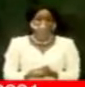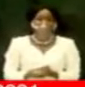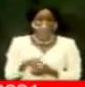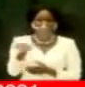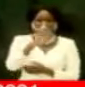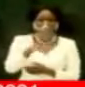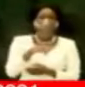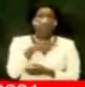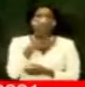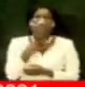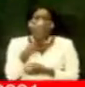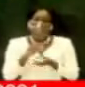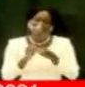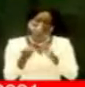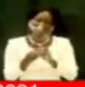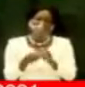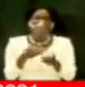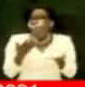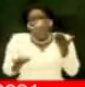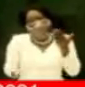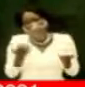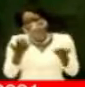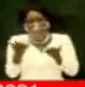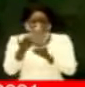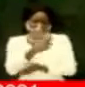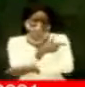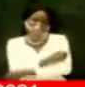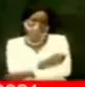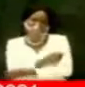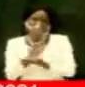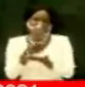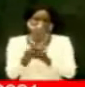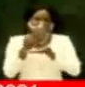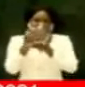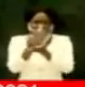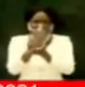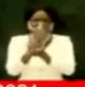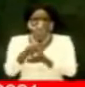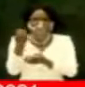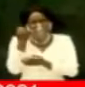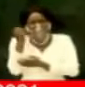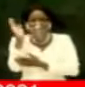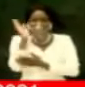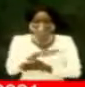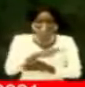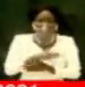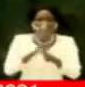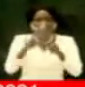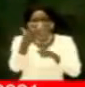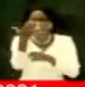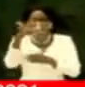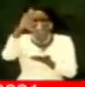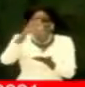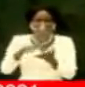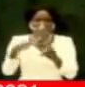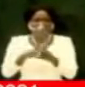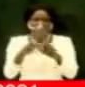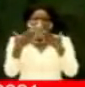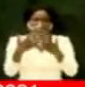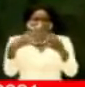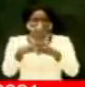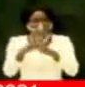zose nzofunga kuti tizipangabe polimbana ndi muliri umenewu kuti pakana manambalatu atsike kwambiri. Zikomo kwambiri